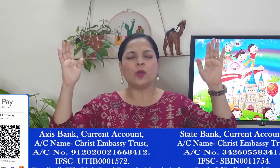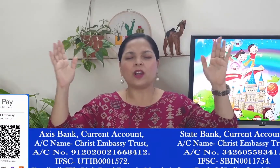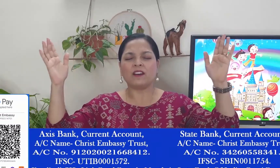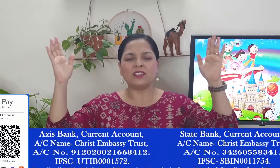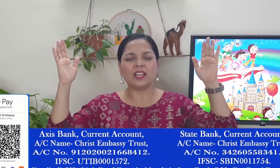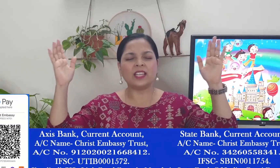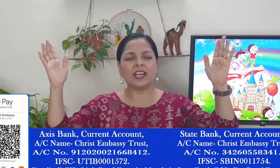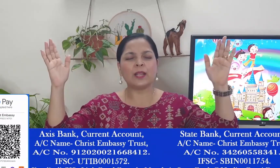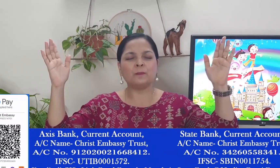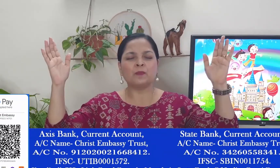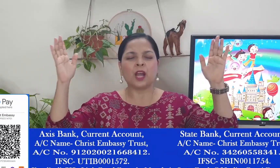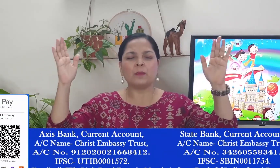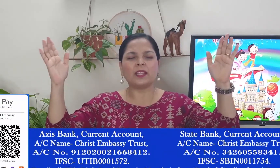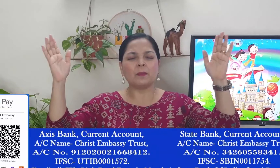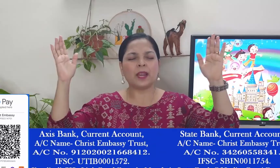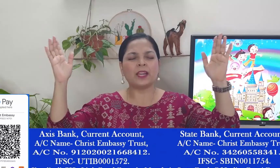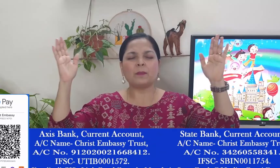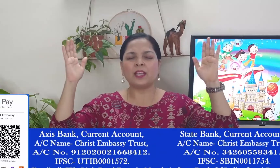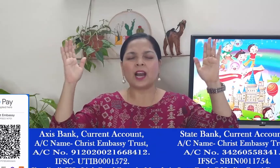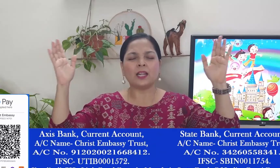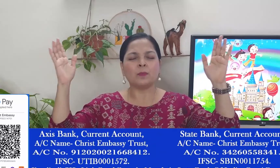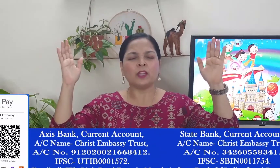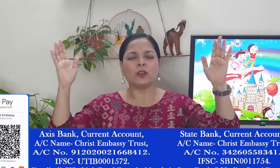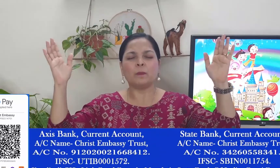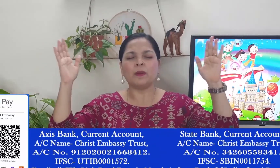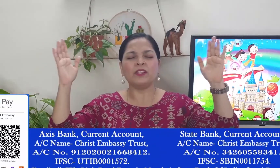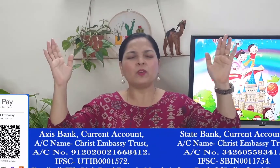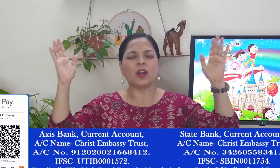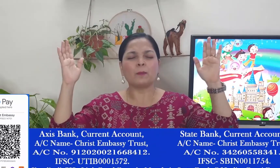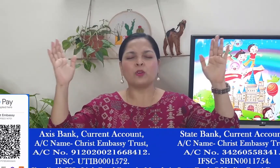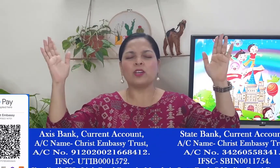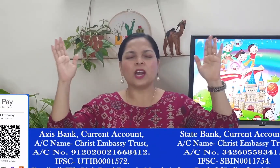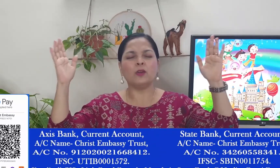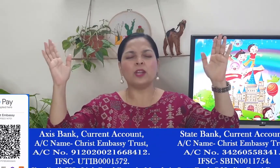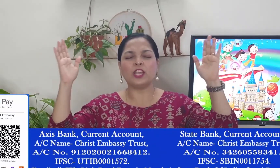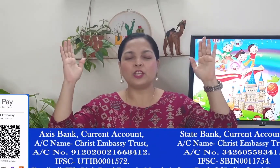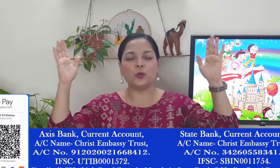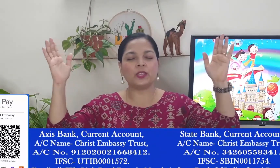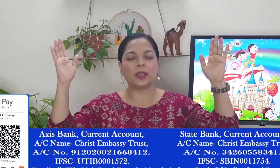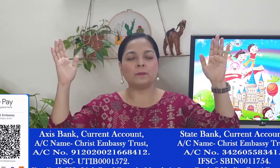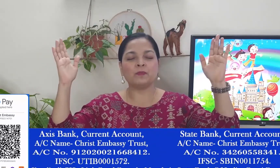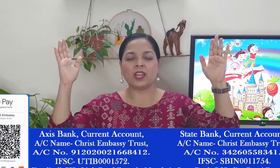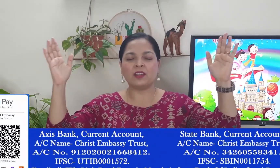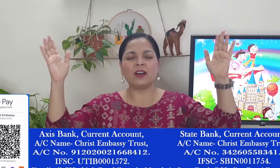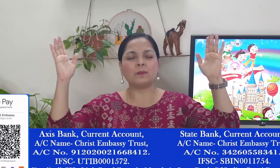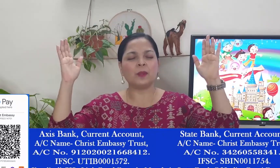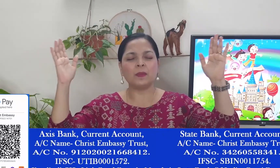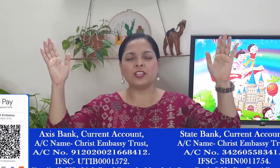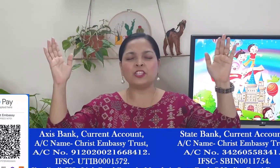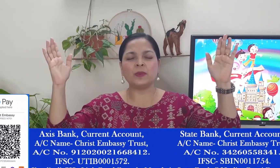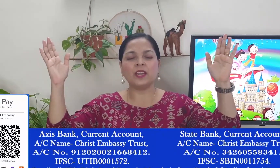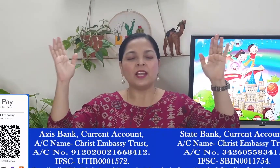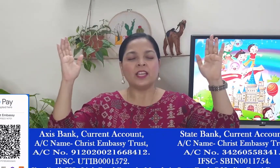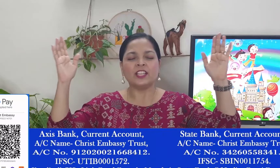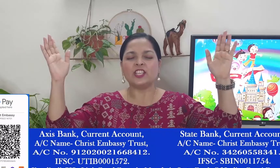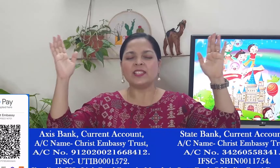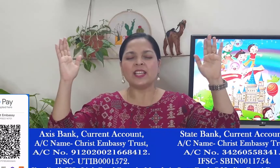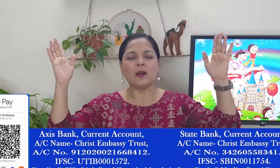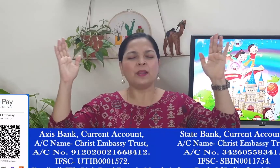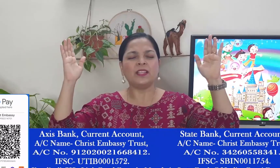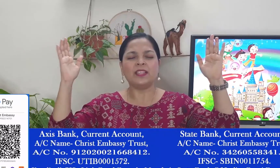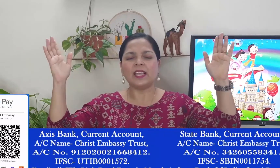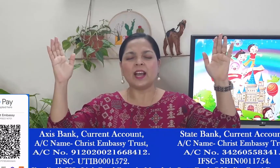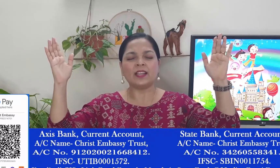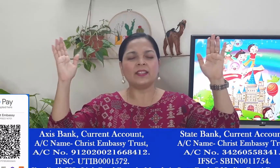या भेटी आणण्याचा अनुग्रह. ही भेट तुझ्या आत्म्याच्या द्वारे पवित्र आहे, तुले ग्रहण करणे योग्य आहे. धन्यवाद परमेश्वर, जसं